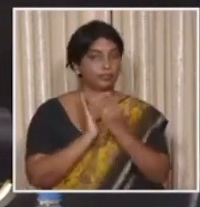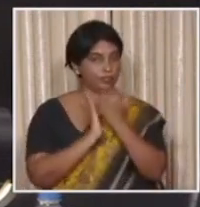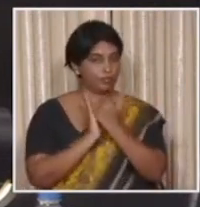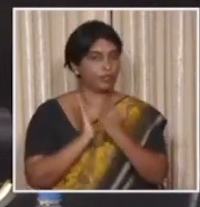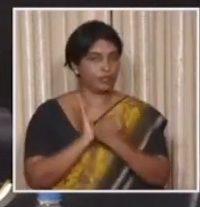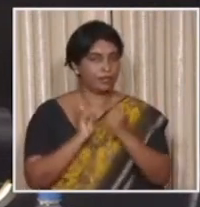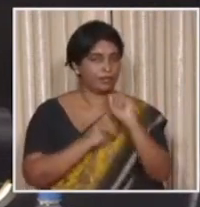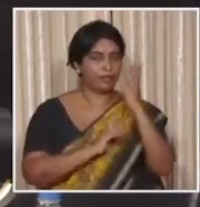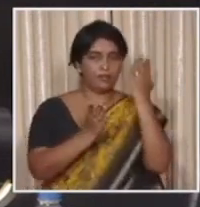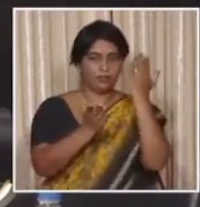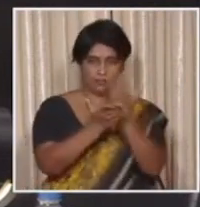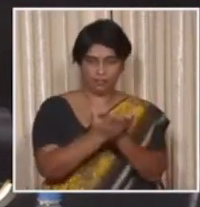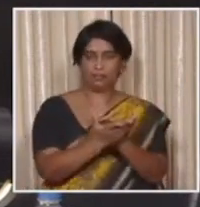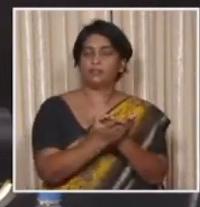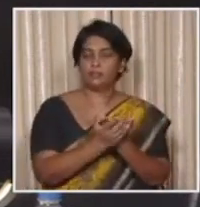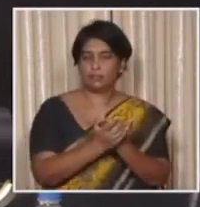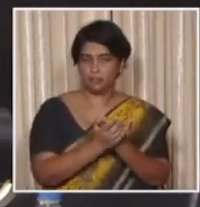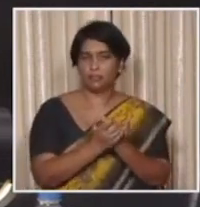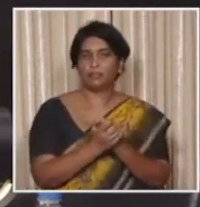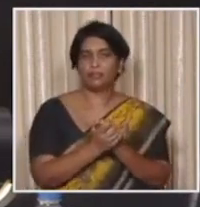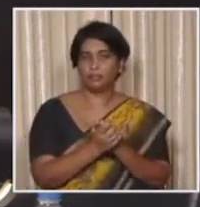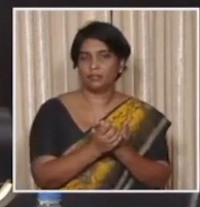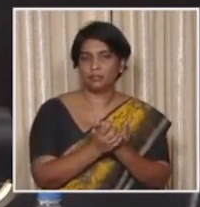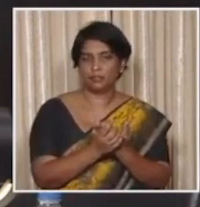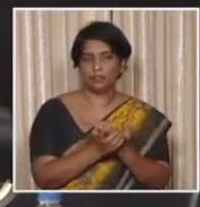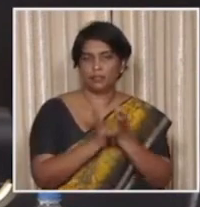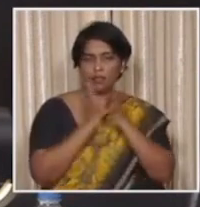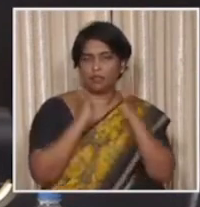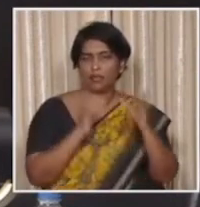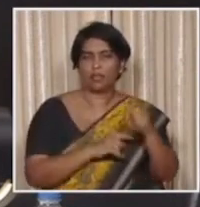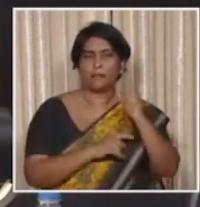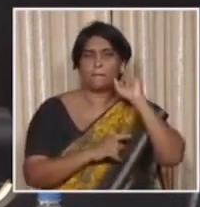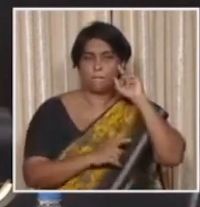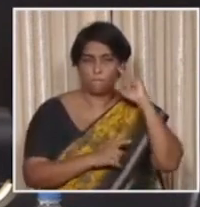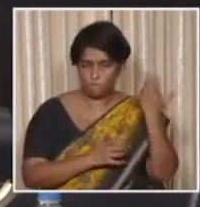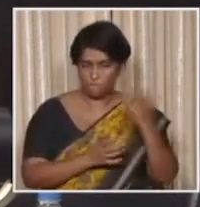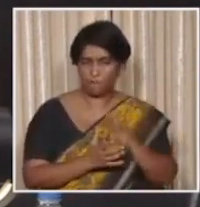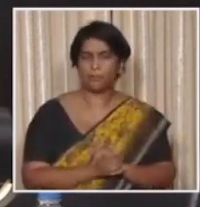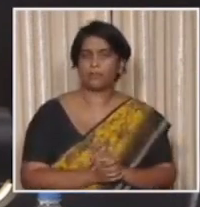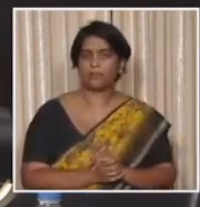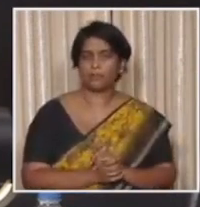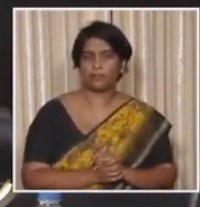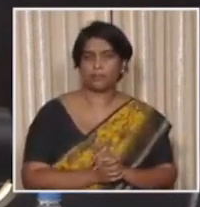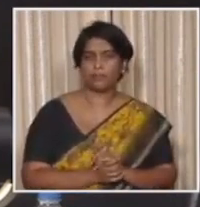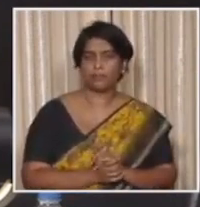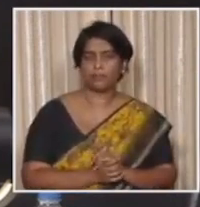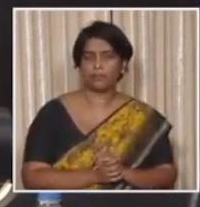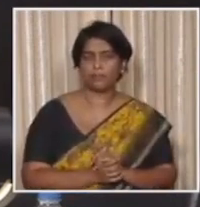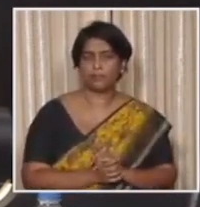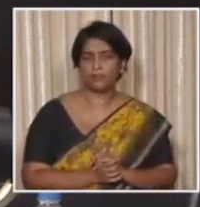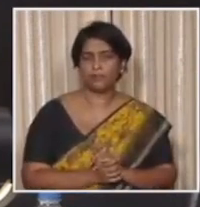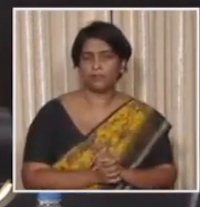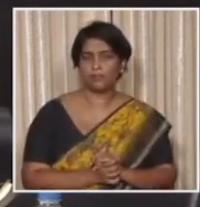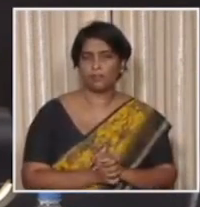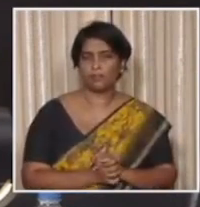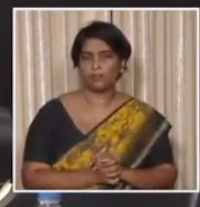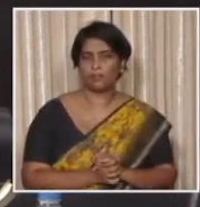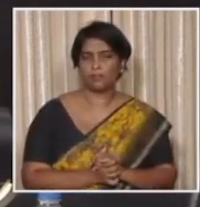මම සභාගත කරනවා. මේක හෑන්ඩ්සාඩ් ගත කරන්න, මොකද බොහෝ දෙනා මේ සම්බන්ධයෙන් දන්නේ නැති පාටයි. resort into public